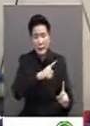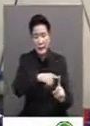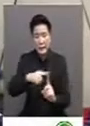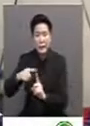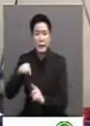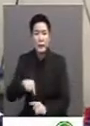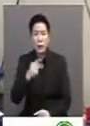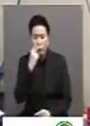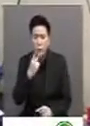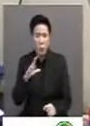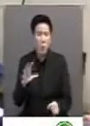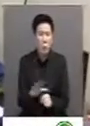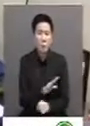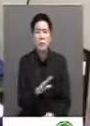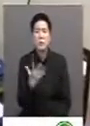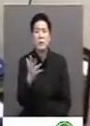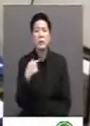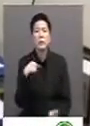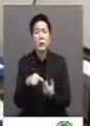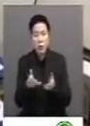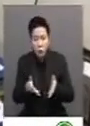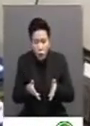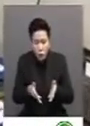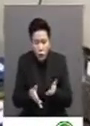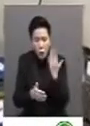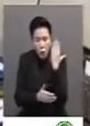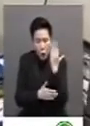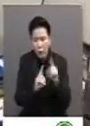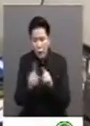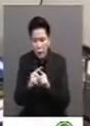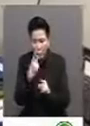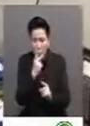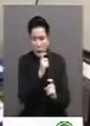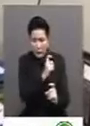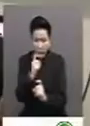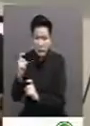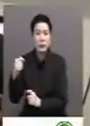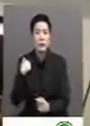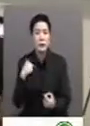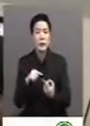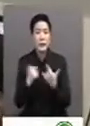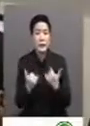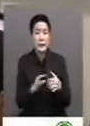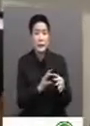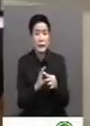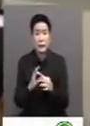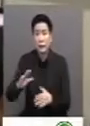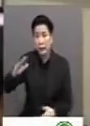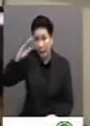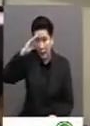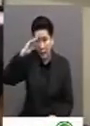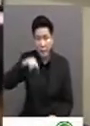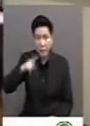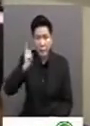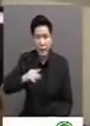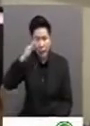ไม่สามารถดูแลได้ทั่วถึงเช่นในตอกซอกซอยต่างๆก็เป็นเกณฑ์เสี่ยงด้วยค่ะส่วนพื้นที่ที่เกี่ยวข้องกับทหารนะคะว่าจะตกเป็น